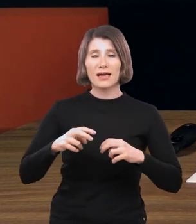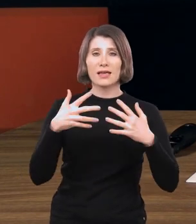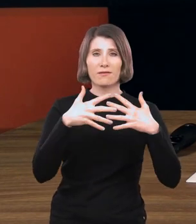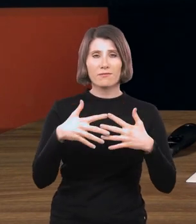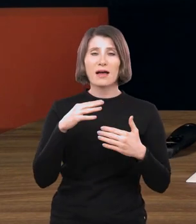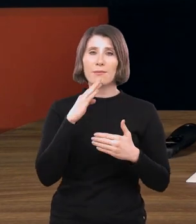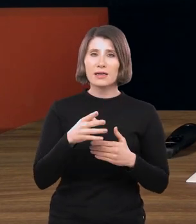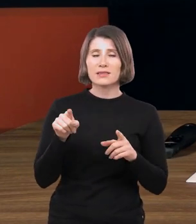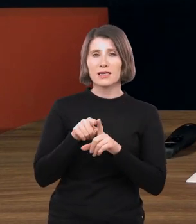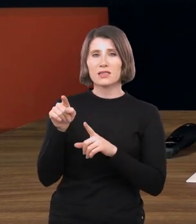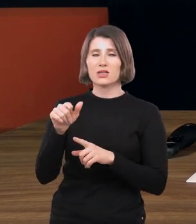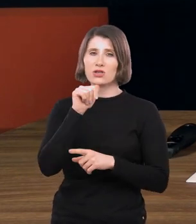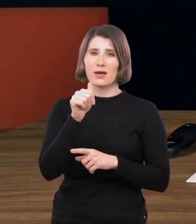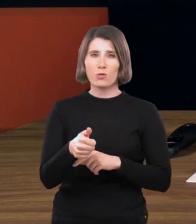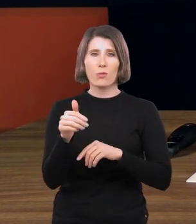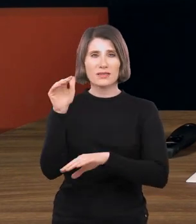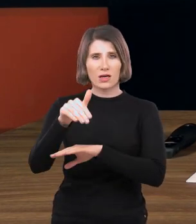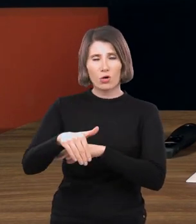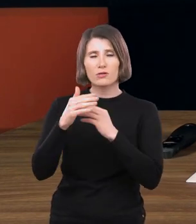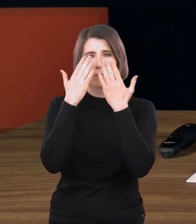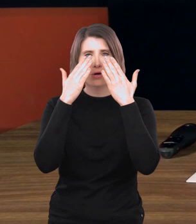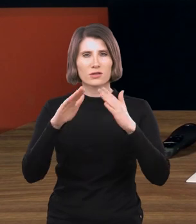Zachodniej, pokazują, że